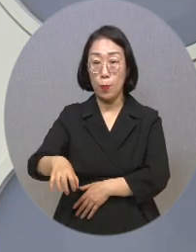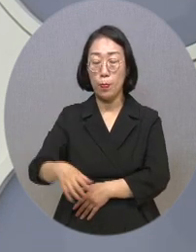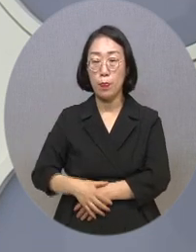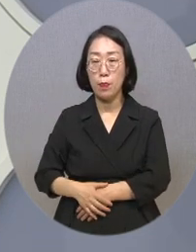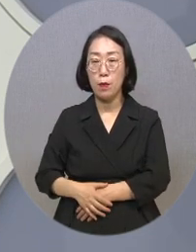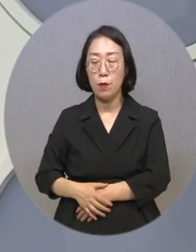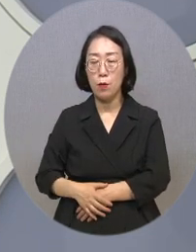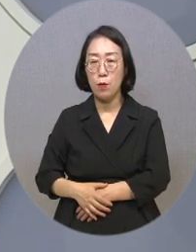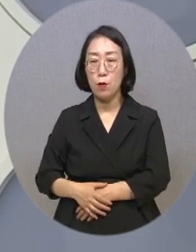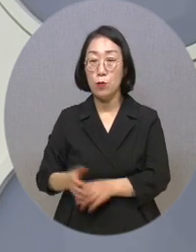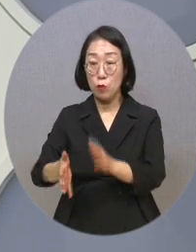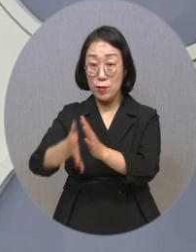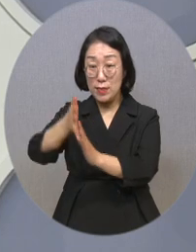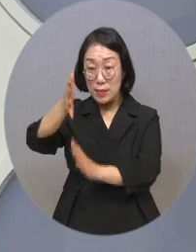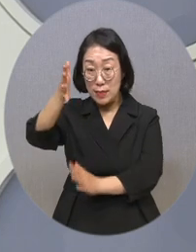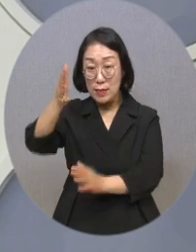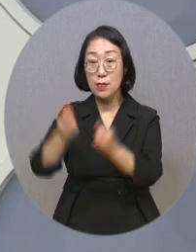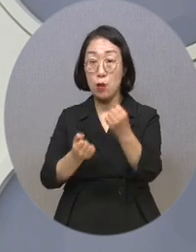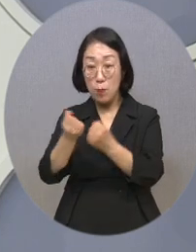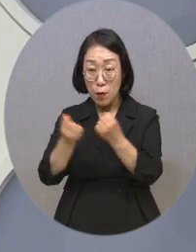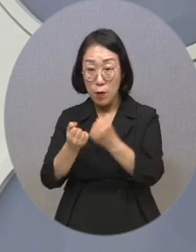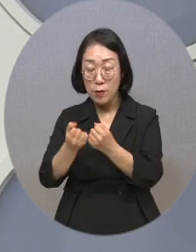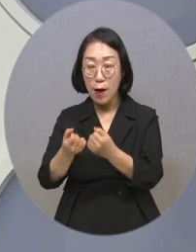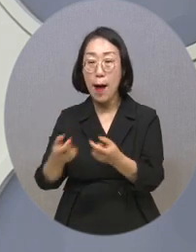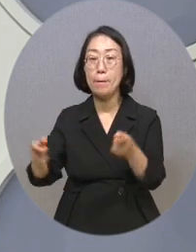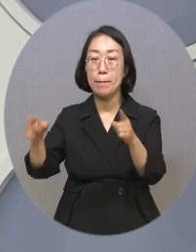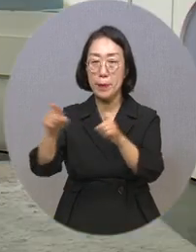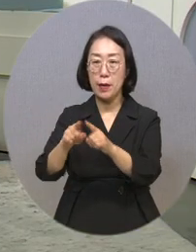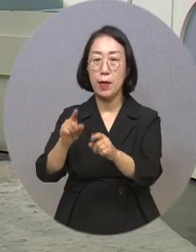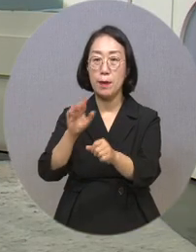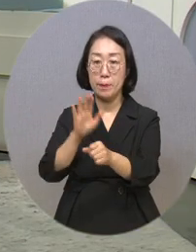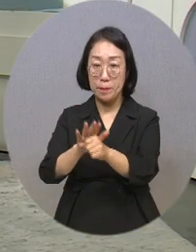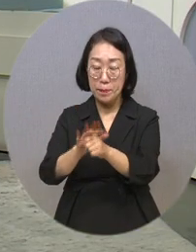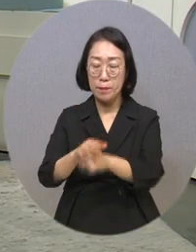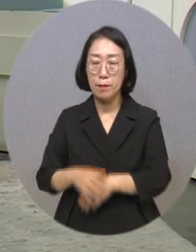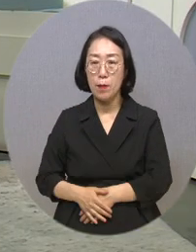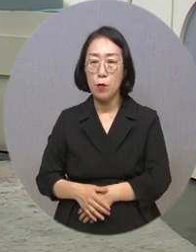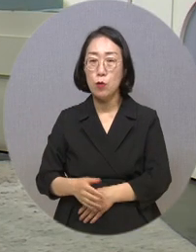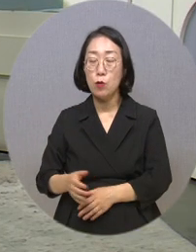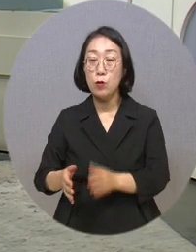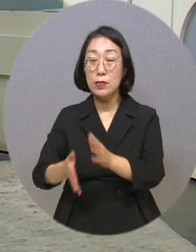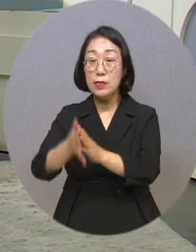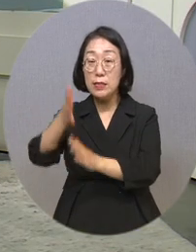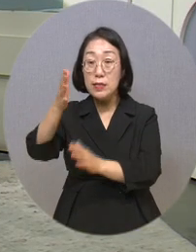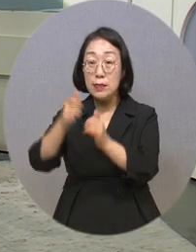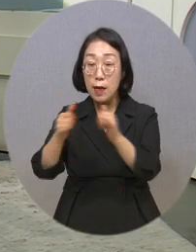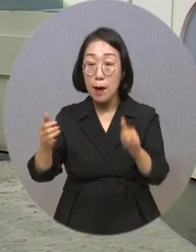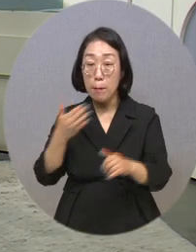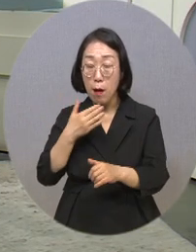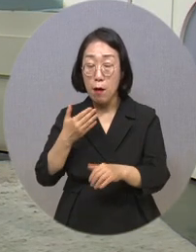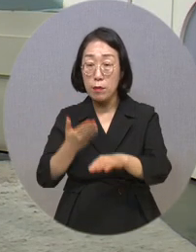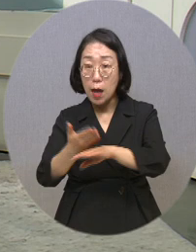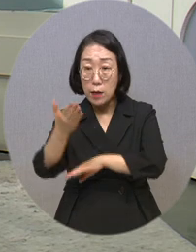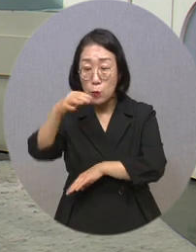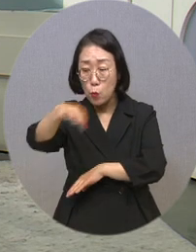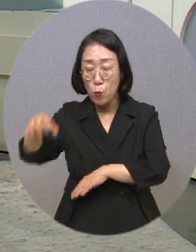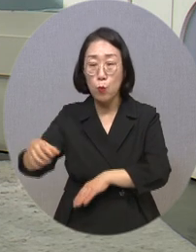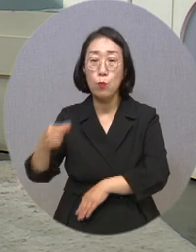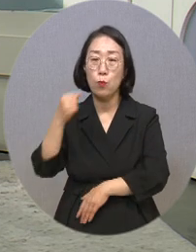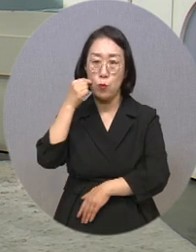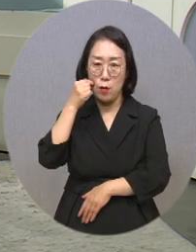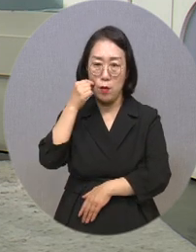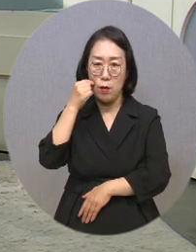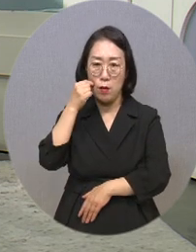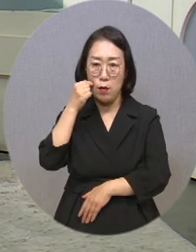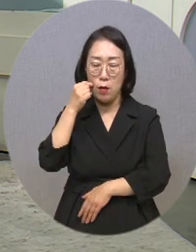잘 설득해서 서울시랑 또 같이 하고 근데 서울 시민은 되는데 또 전국이 안 되니까 국가도 같이